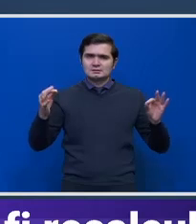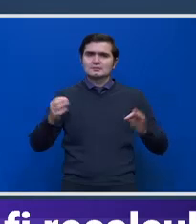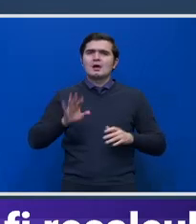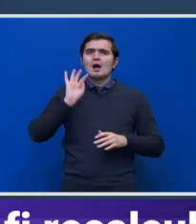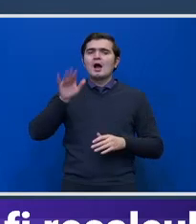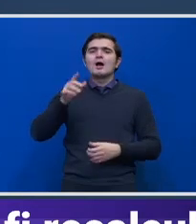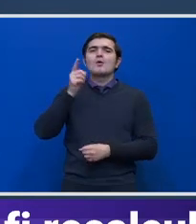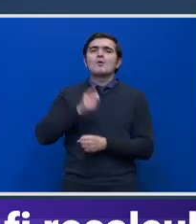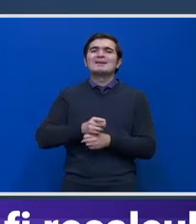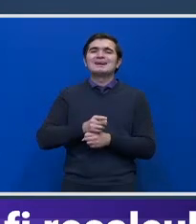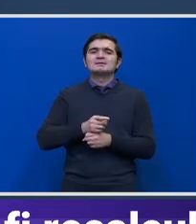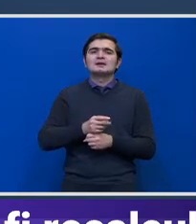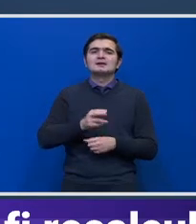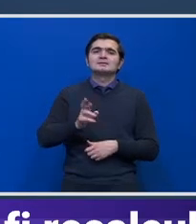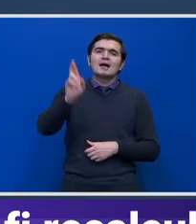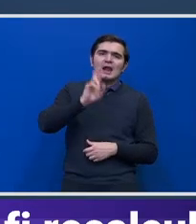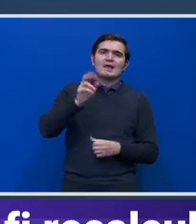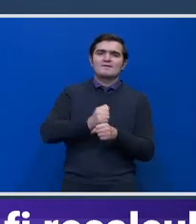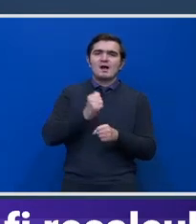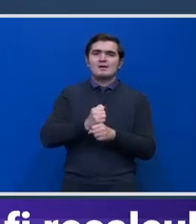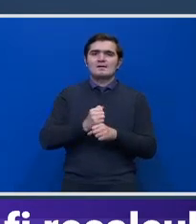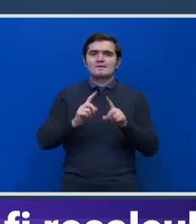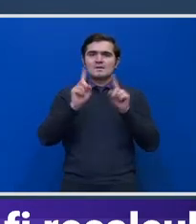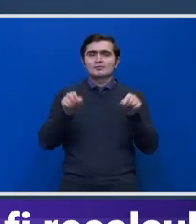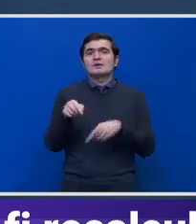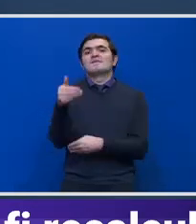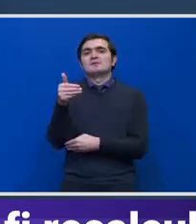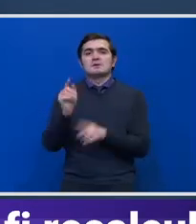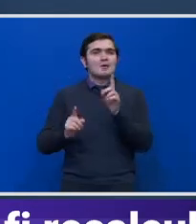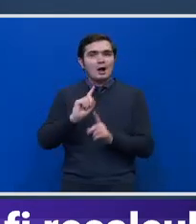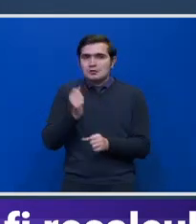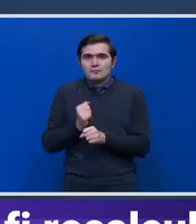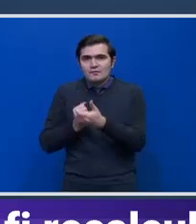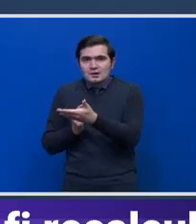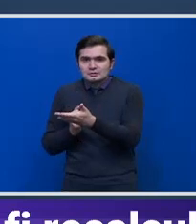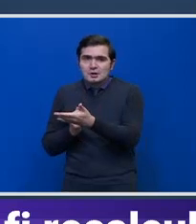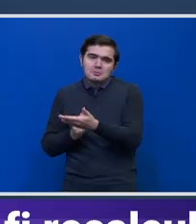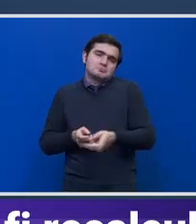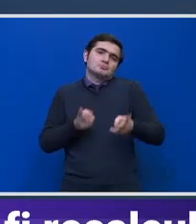au obligație să refacă facturile. Furnizor. Dacă nu se întâmplă, evident că